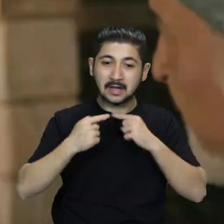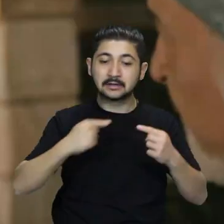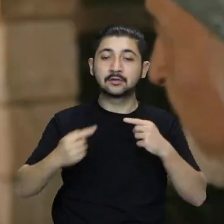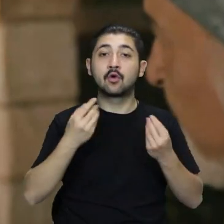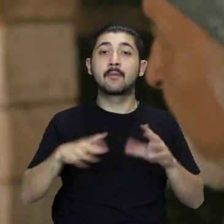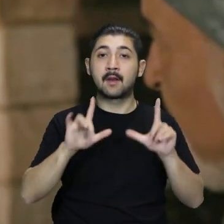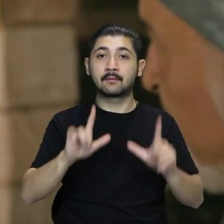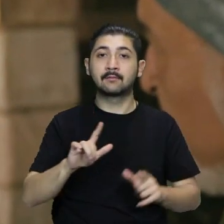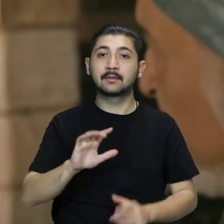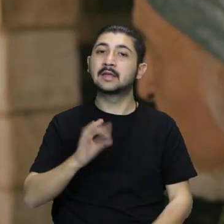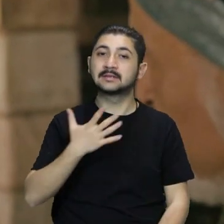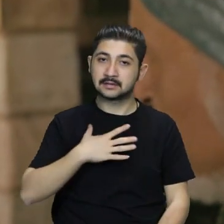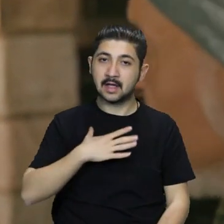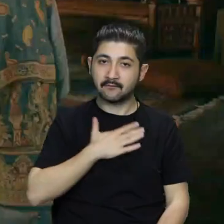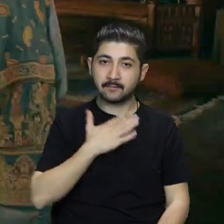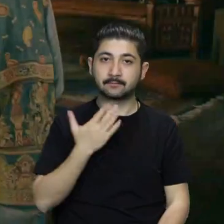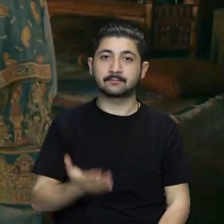çıkmasın. Nasıl isterseniz efendim.